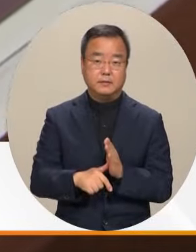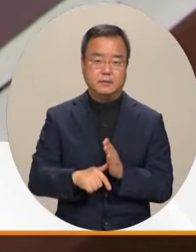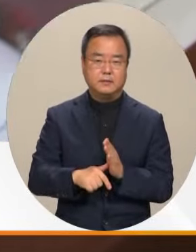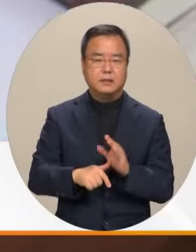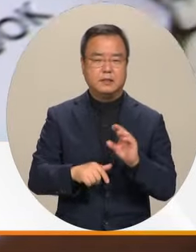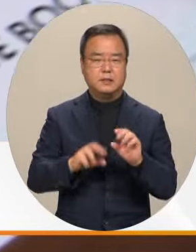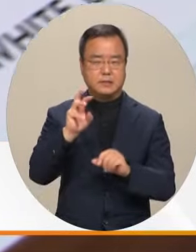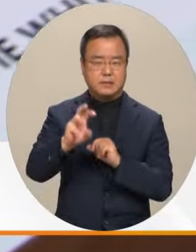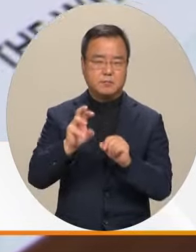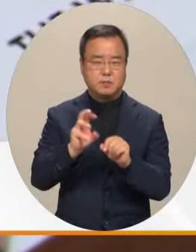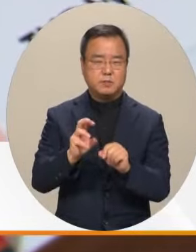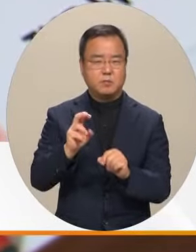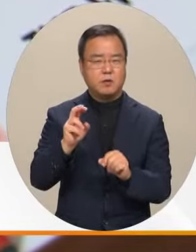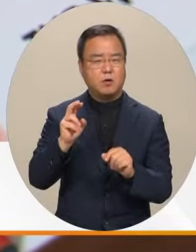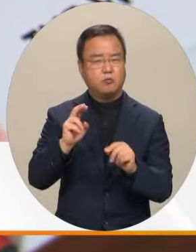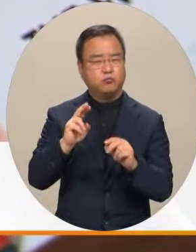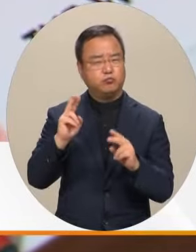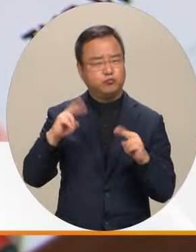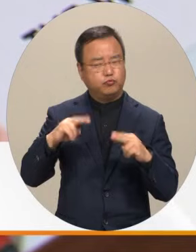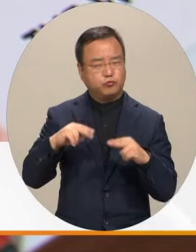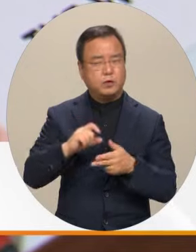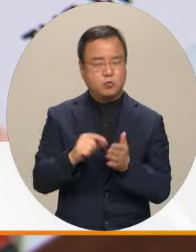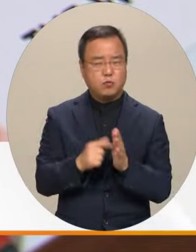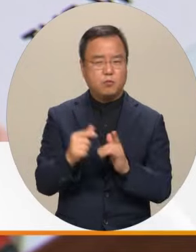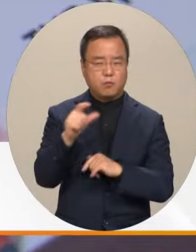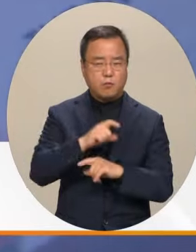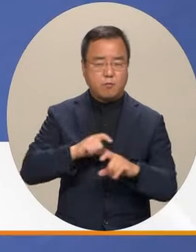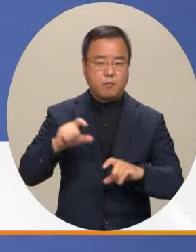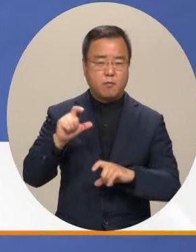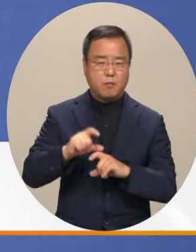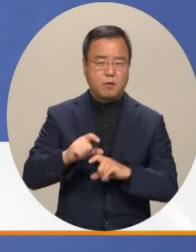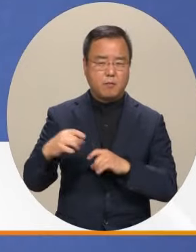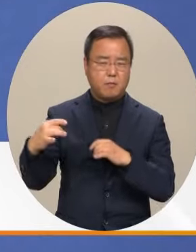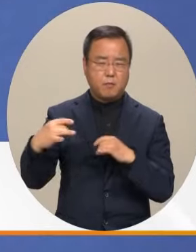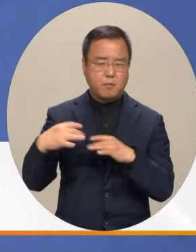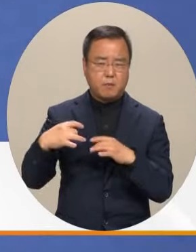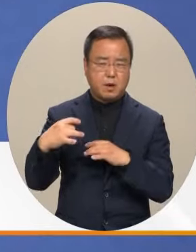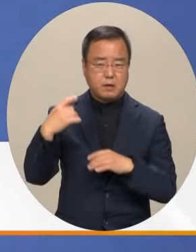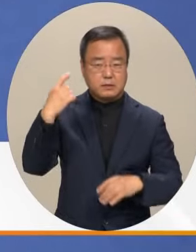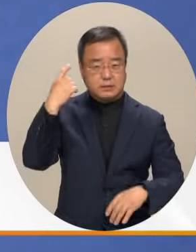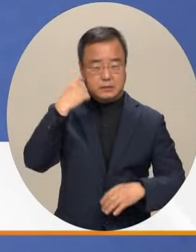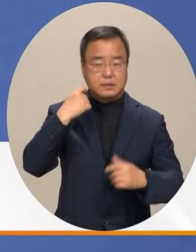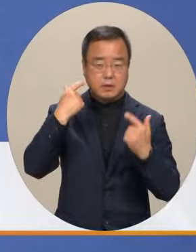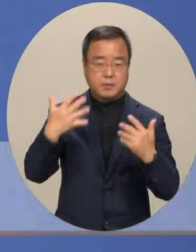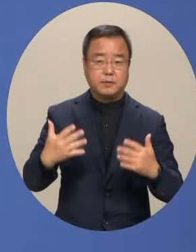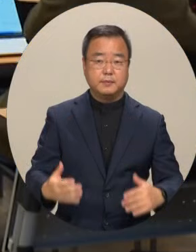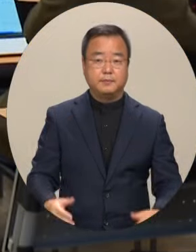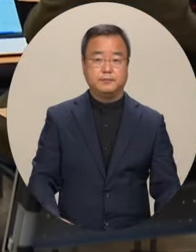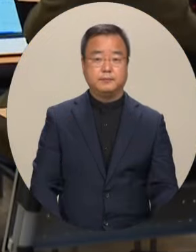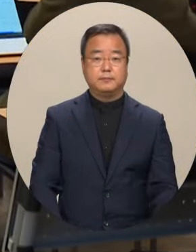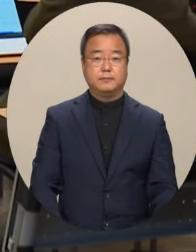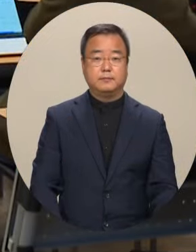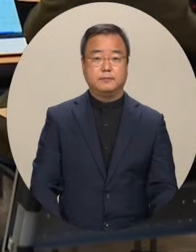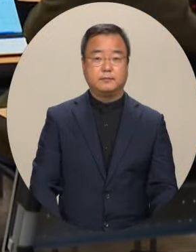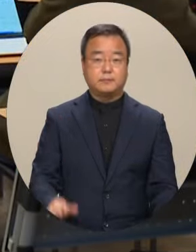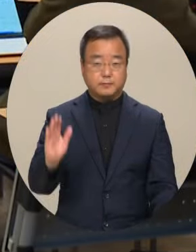되는 듯 길게 전류가 흐르는 듯 생생하게 느껴진다는 것입니다 근에는